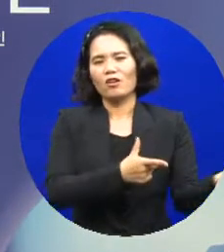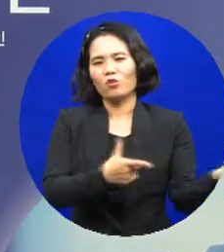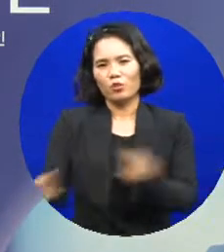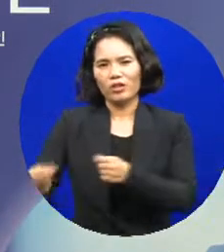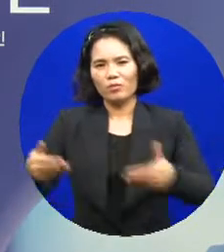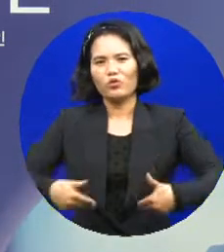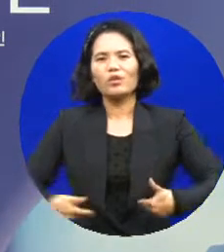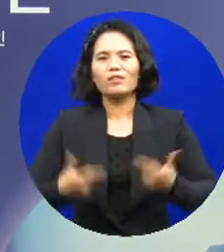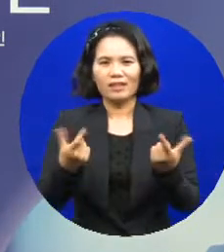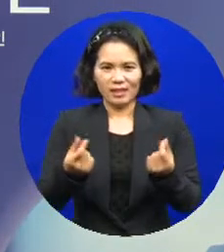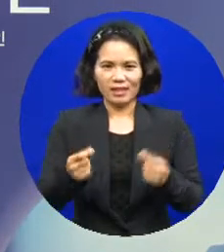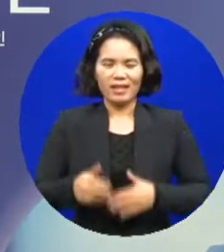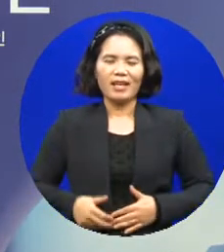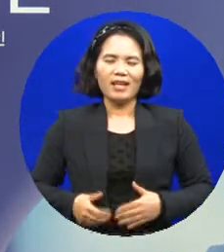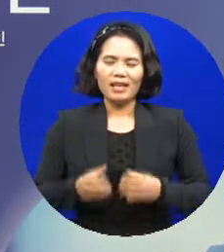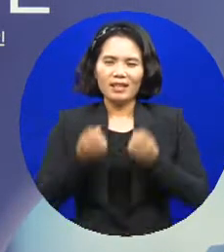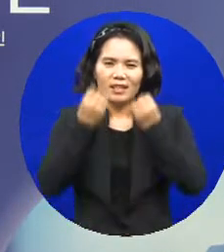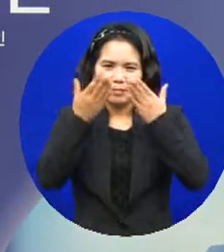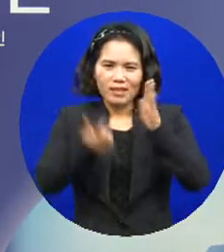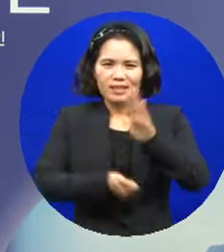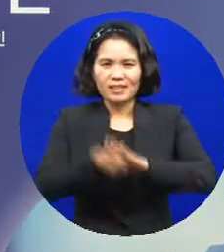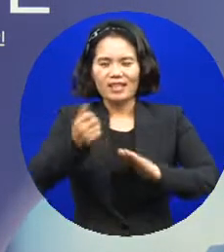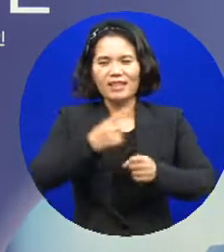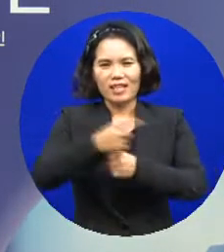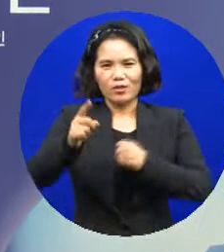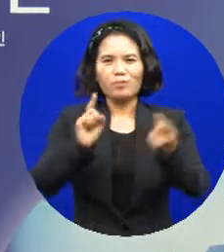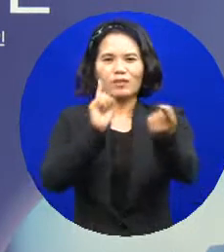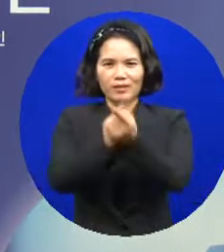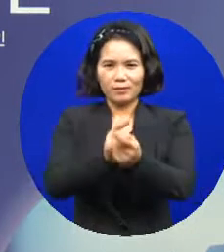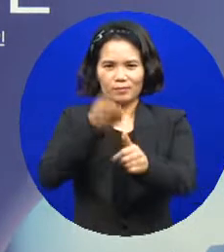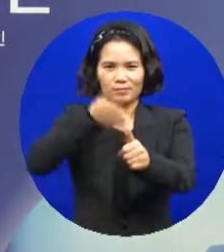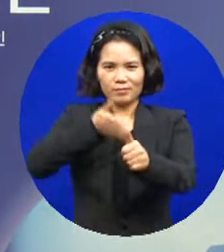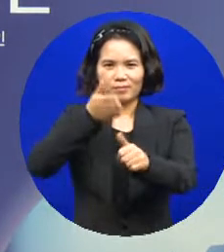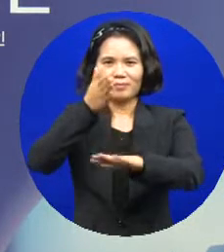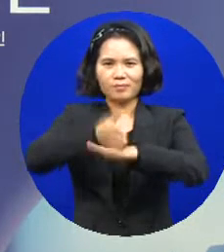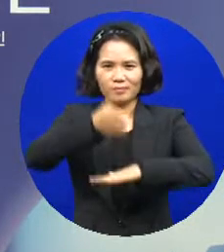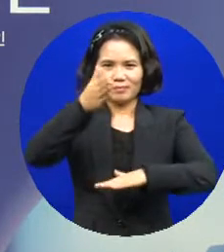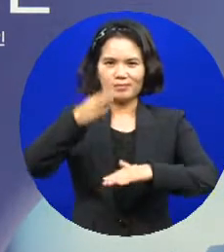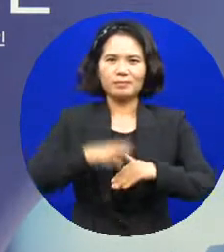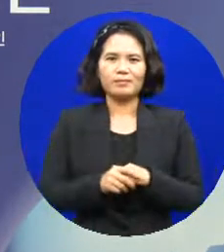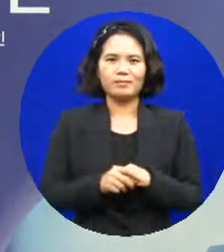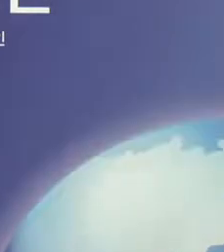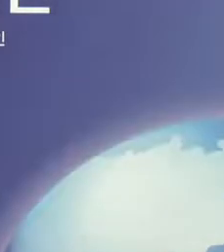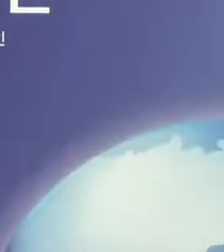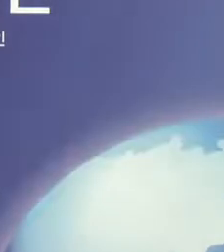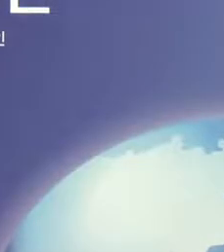용기가 우리 모두에게 필요할 것 같습니다. 희망찬 새해 맞이하십시오. 고맙습니다.